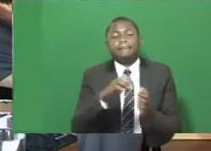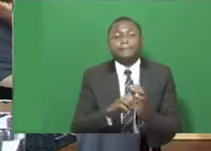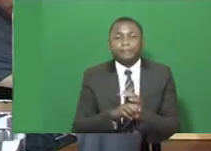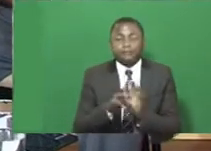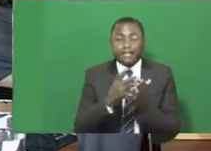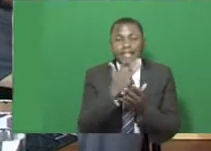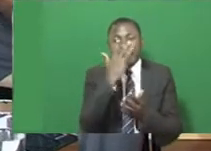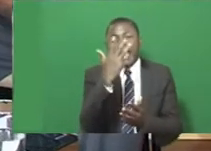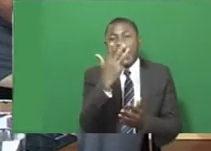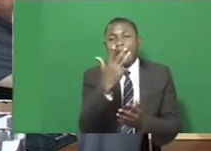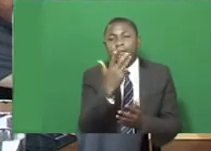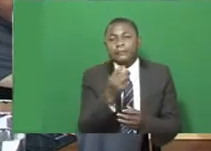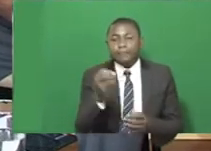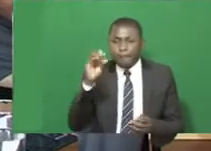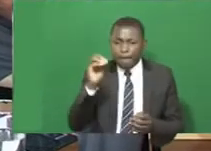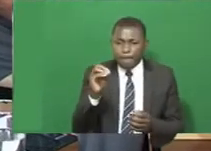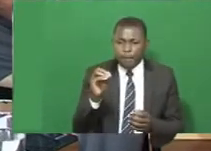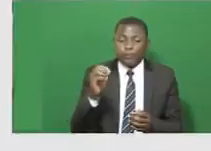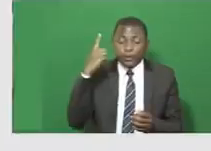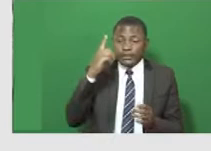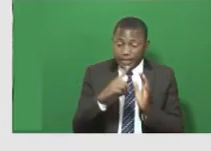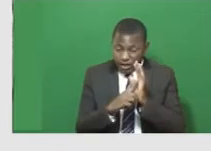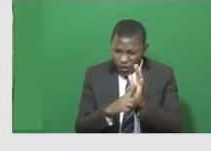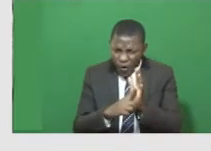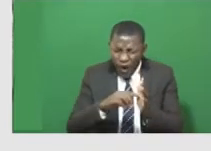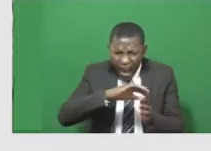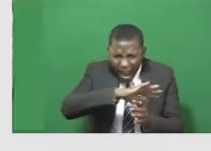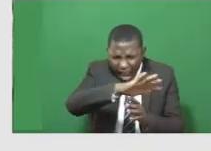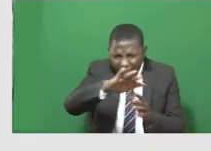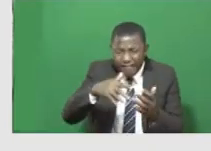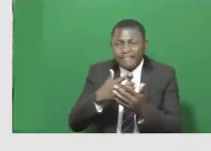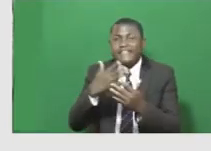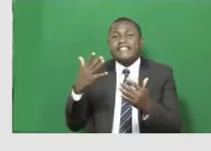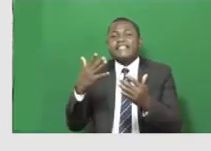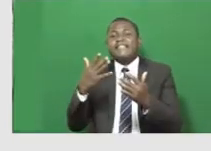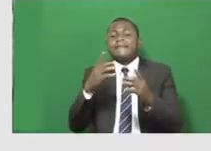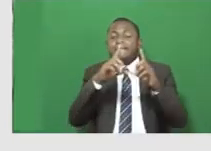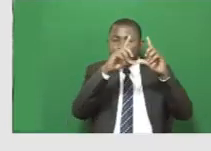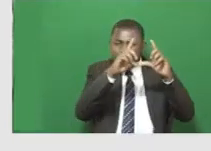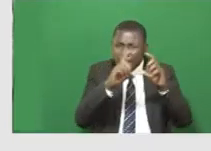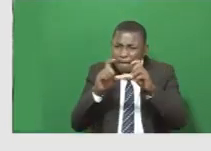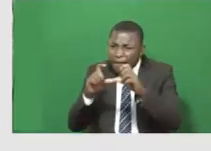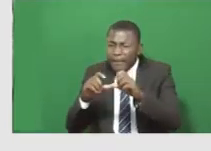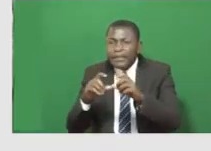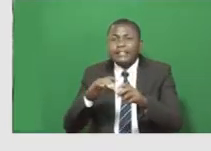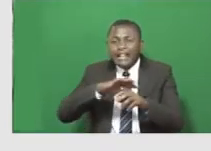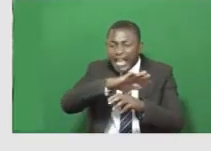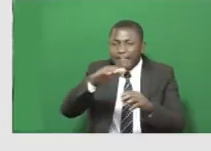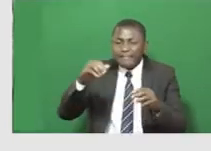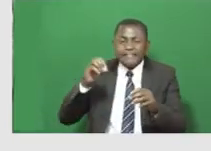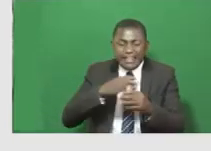9. Exodus 25 verse 9. Sezvandichakuratidza zvose iwo mufananidzo